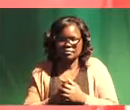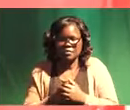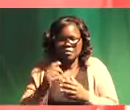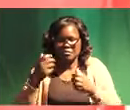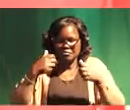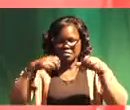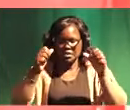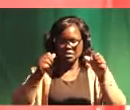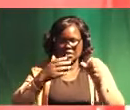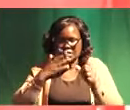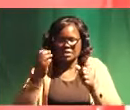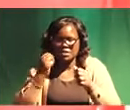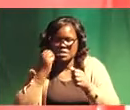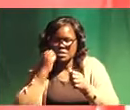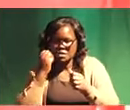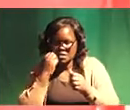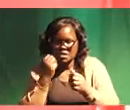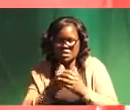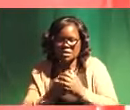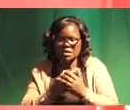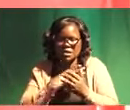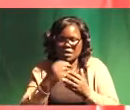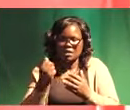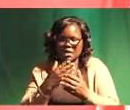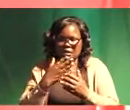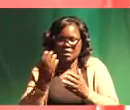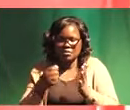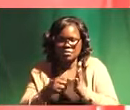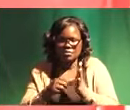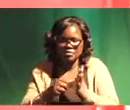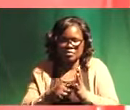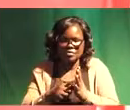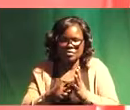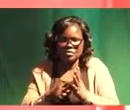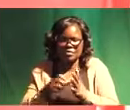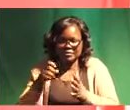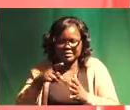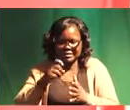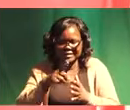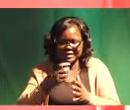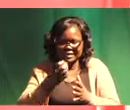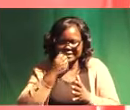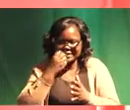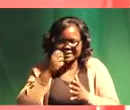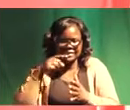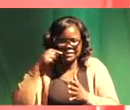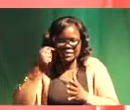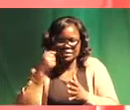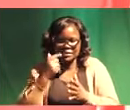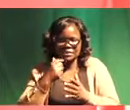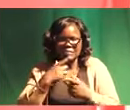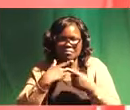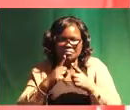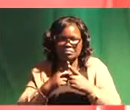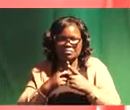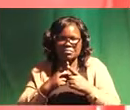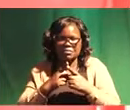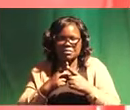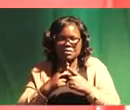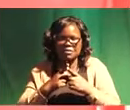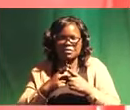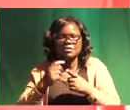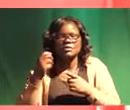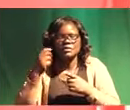rais, kuna ugonjwa na kuna shinda ya wandundu wanakula miraa hapa, lakini nilipopata habari